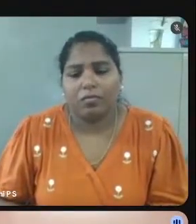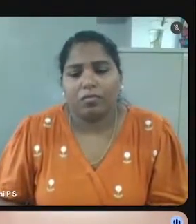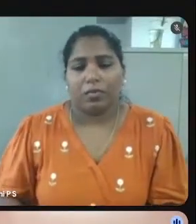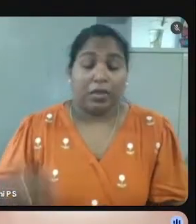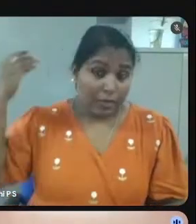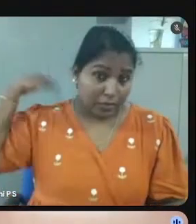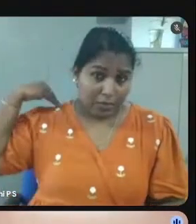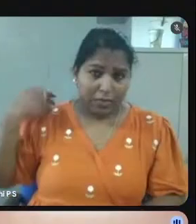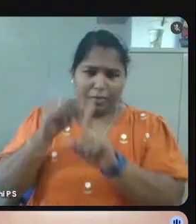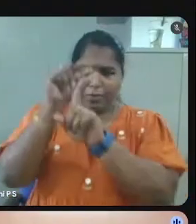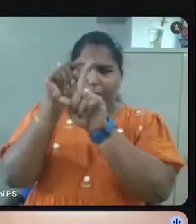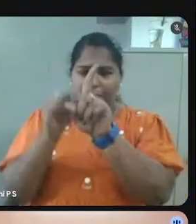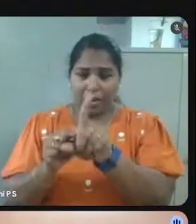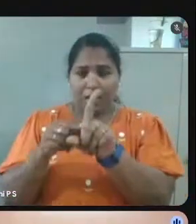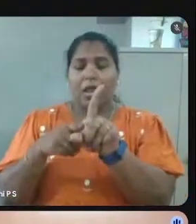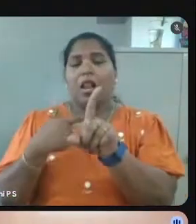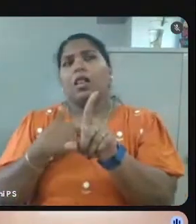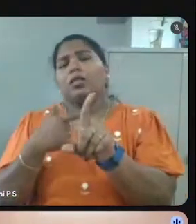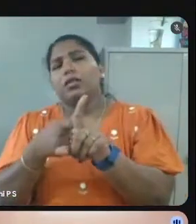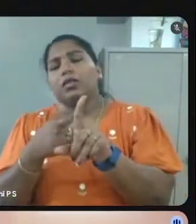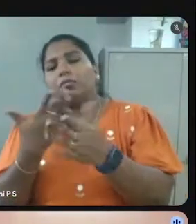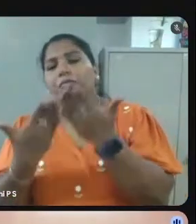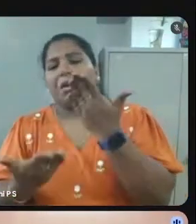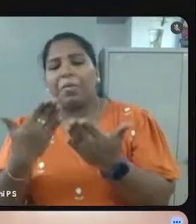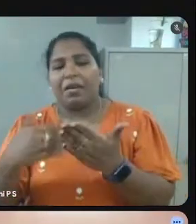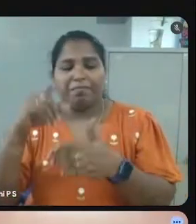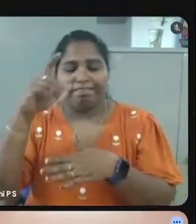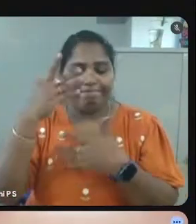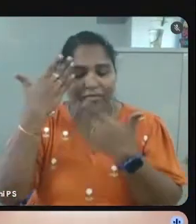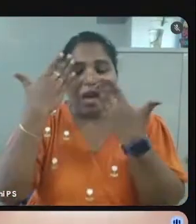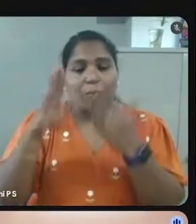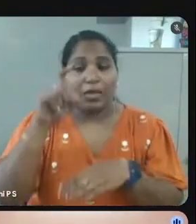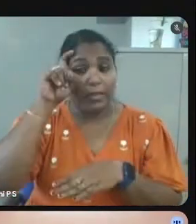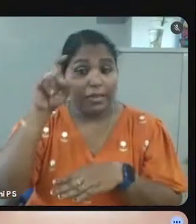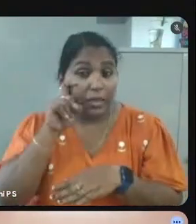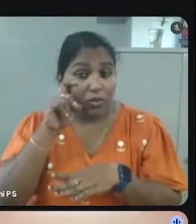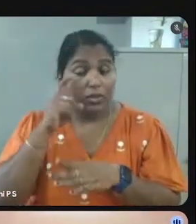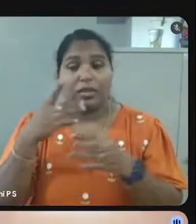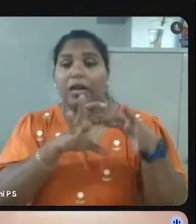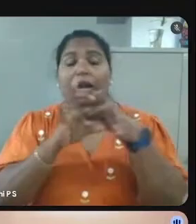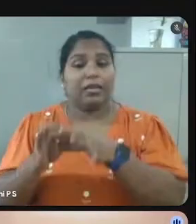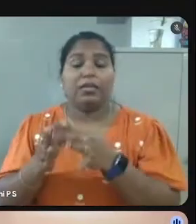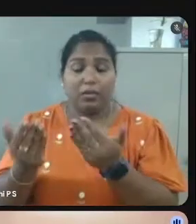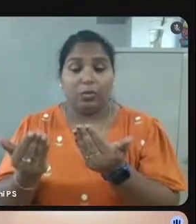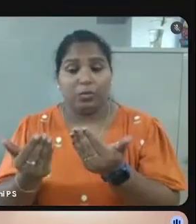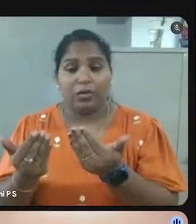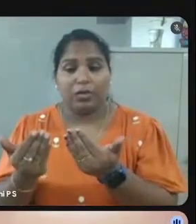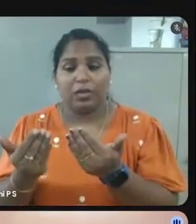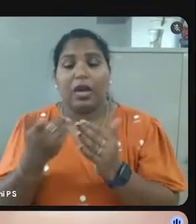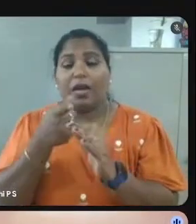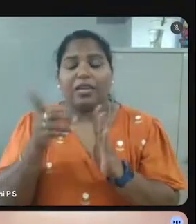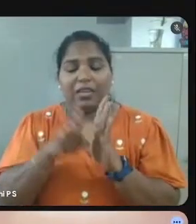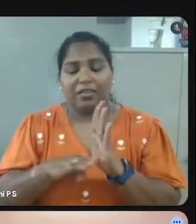Spinal cord injury chance to get pregnant, it depends upon the sexual activity. അവരുടെ സ്റ്റേജസ്